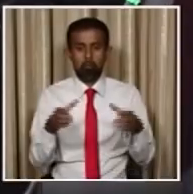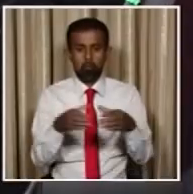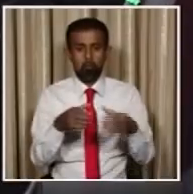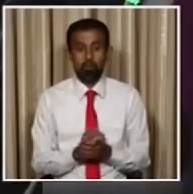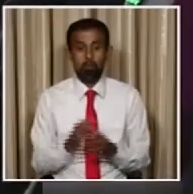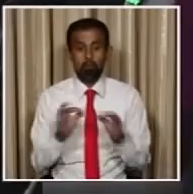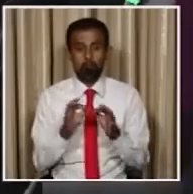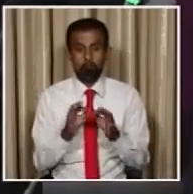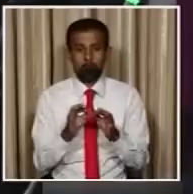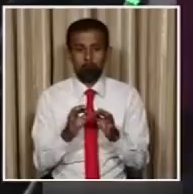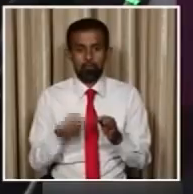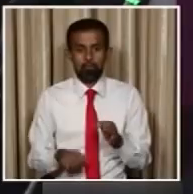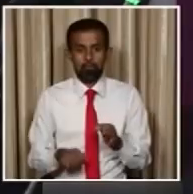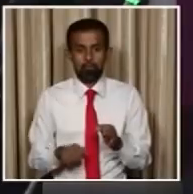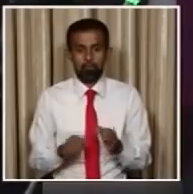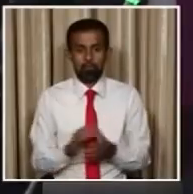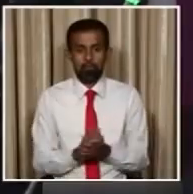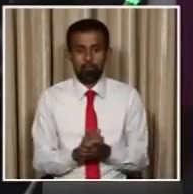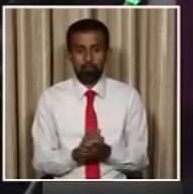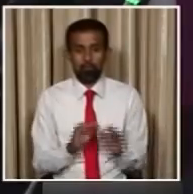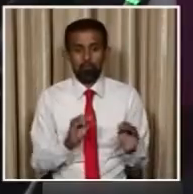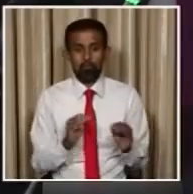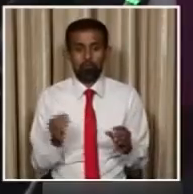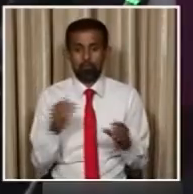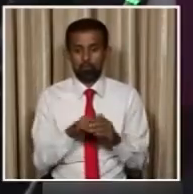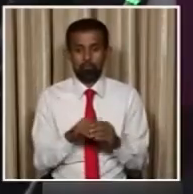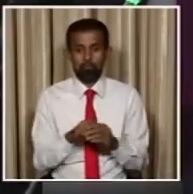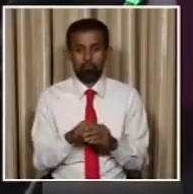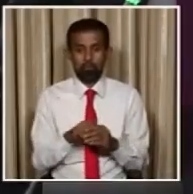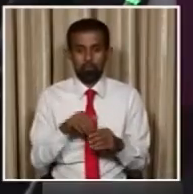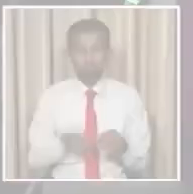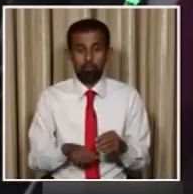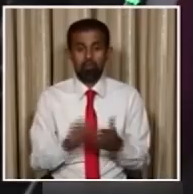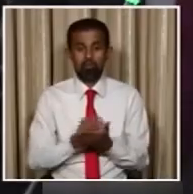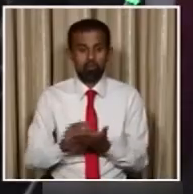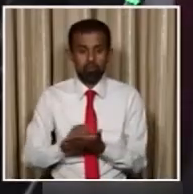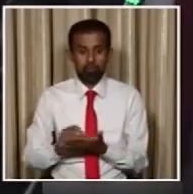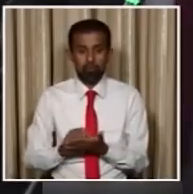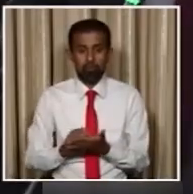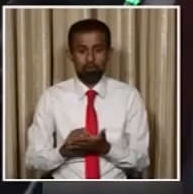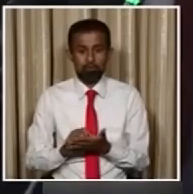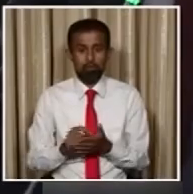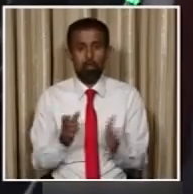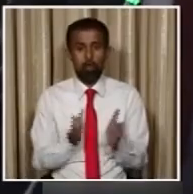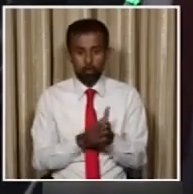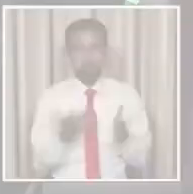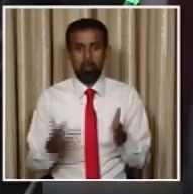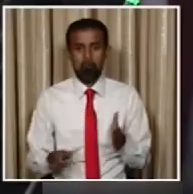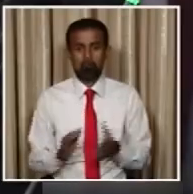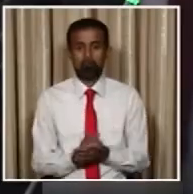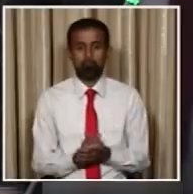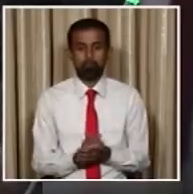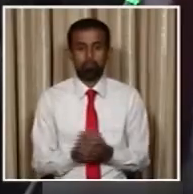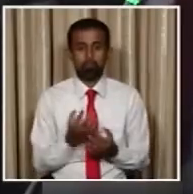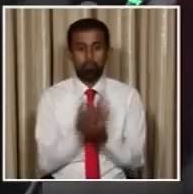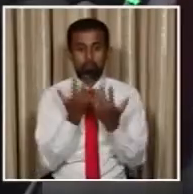නායකයෝ තමයි එතනින් මාව පත් කරේ. ඉතින් එතනින් පත් කරා විතරක් නෙවෙයි සෞභාග්‍ය දැක්ම ලිවීමටත් මාව ඒ කමිටුවෙත් කොටස්කාරයෙක් කරගත්තා.